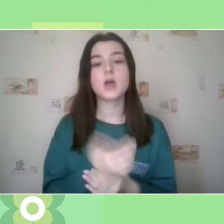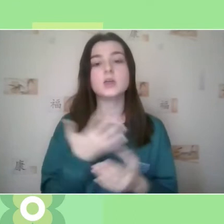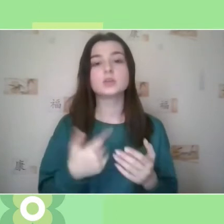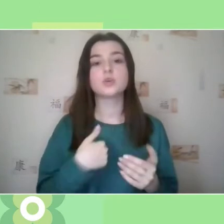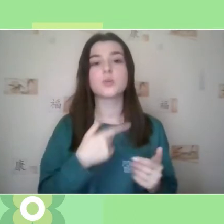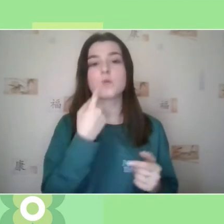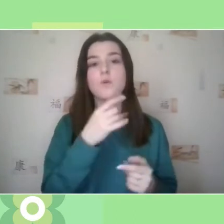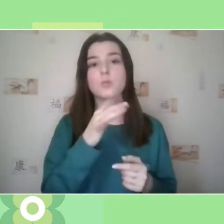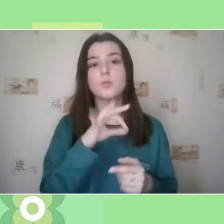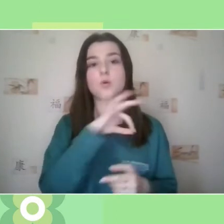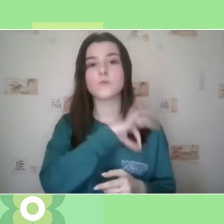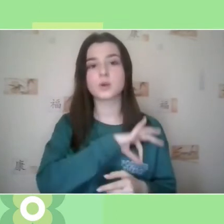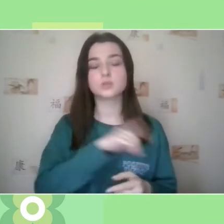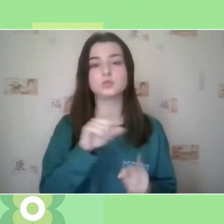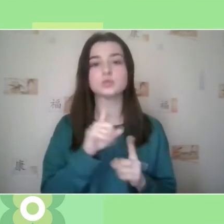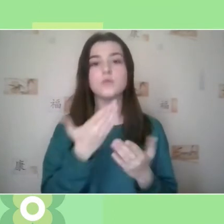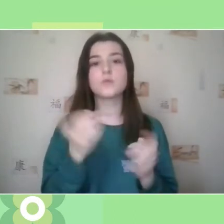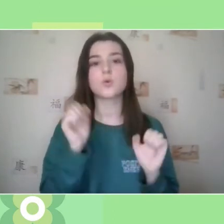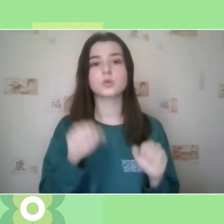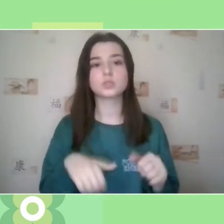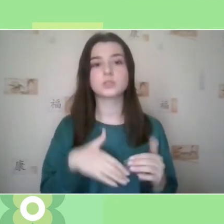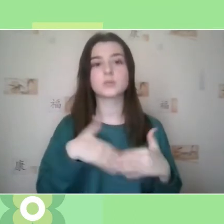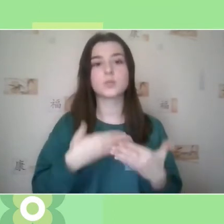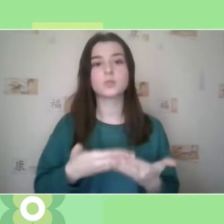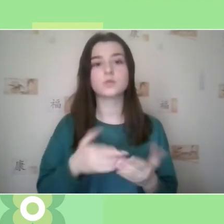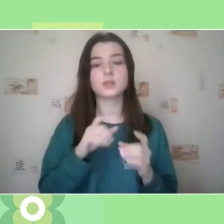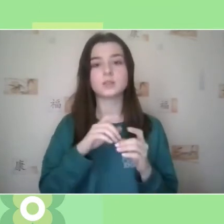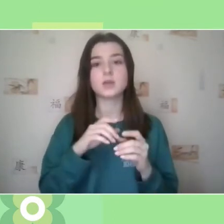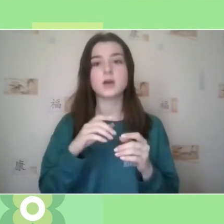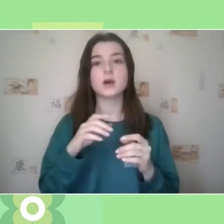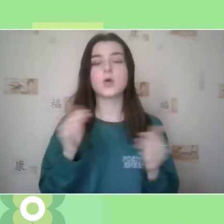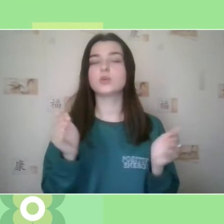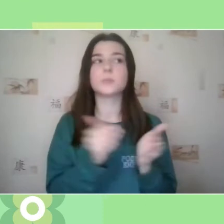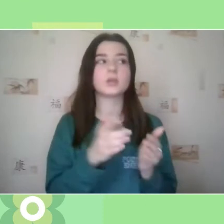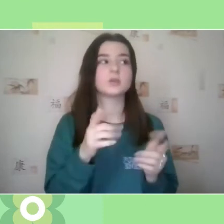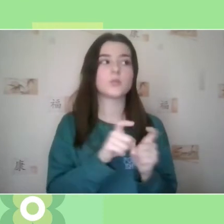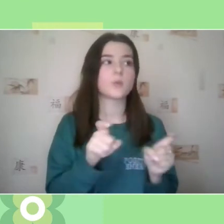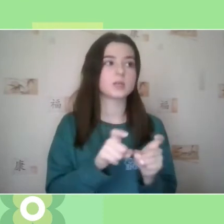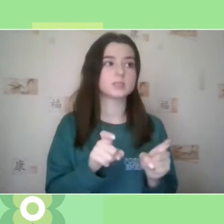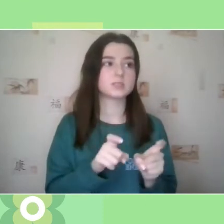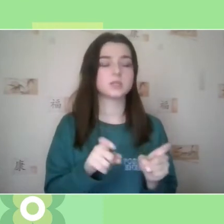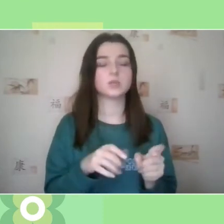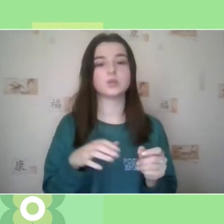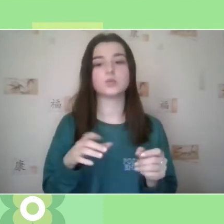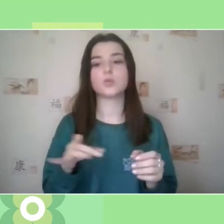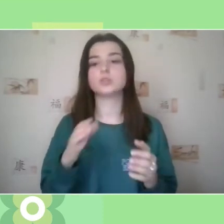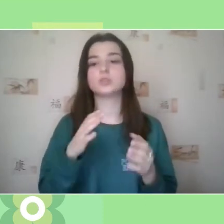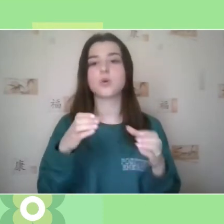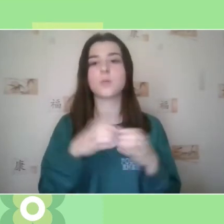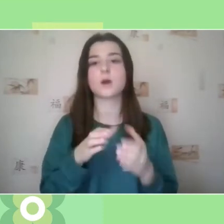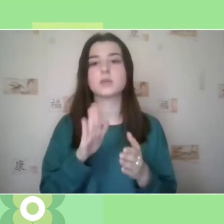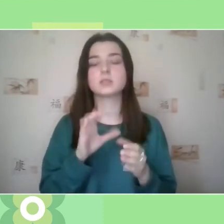вигоду, то що ви можете запропонувати бізнесу, хоч маленькому магазину, хоч компанії з доставки